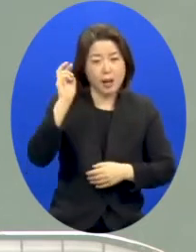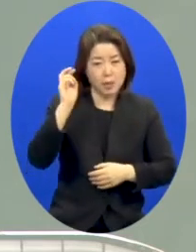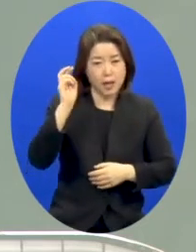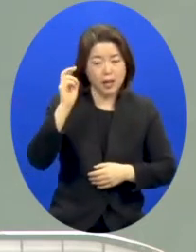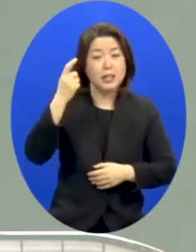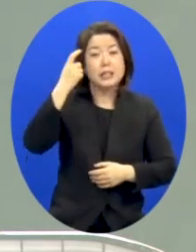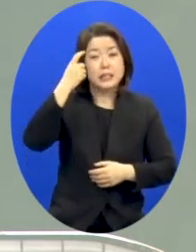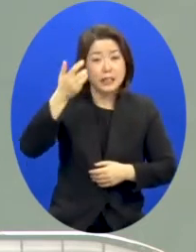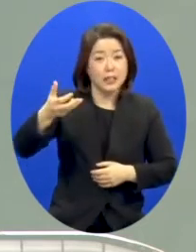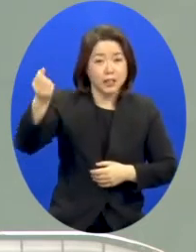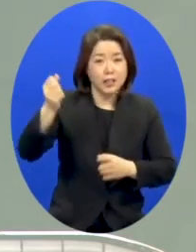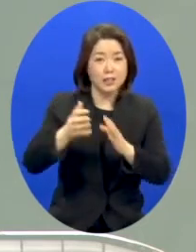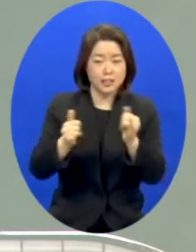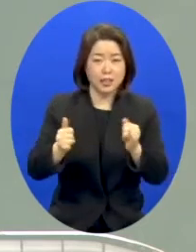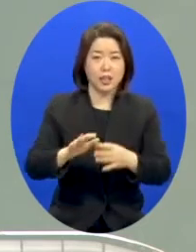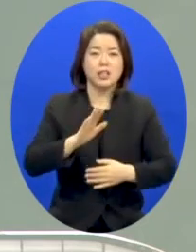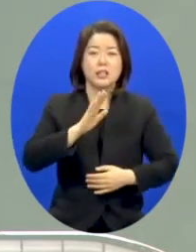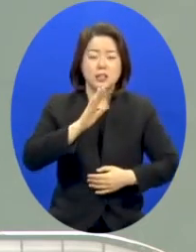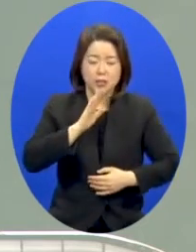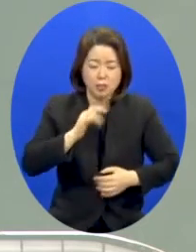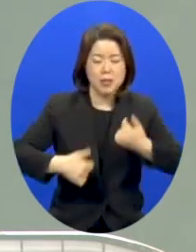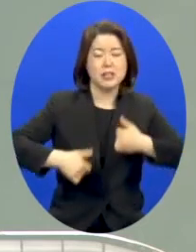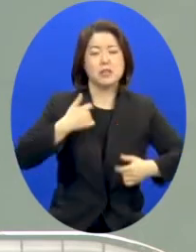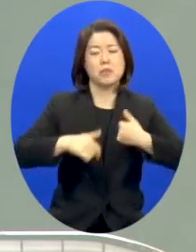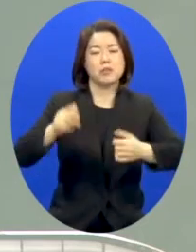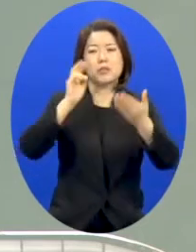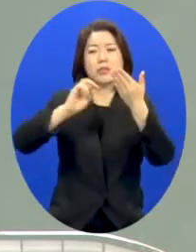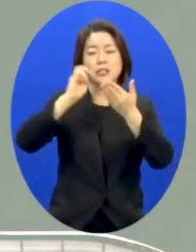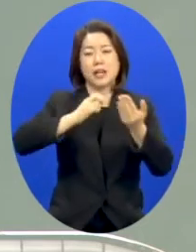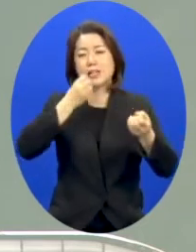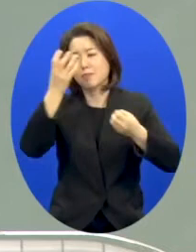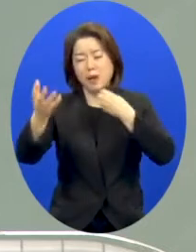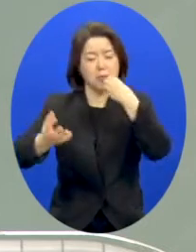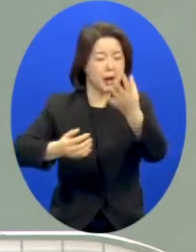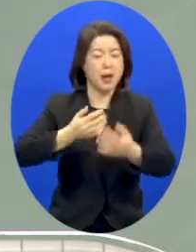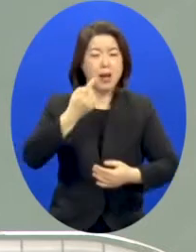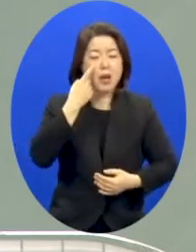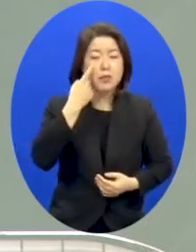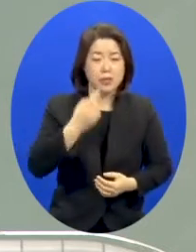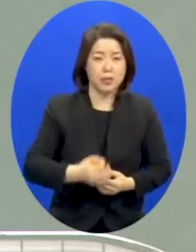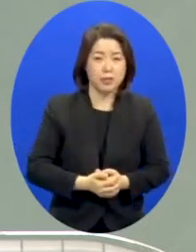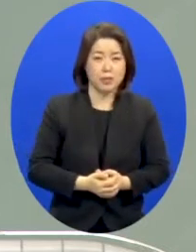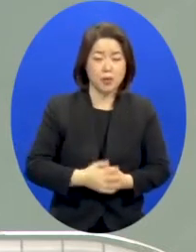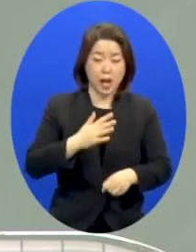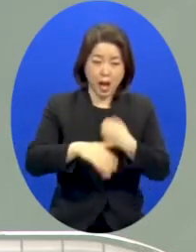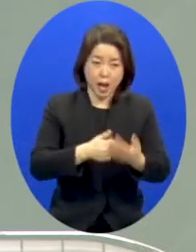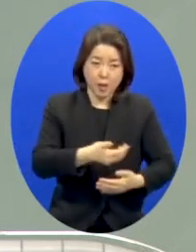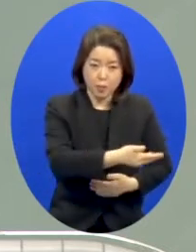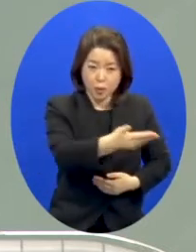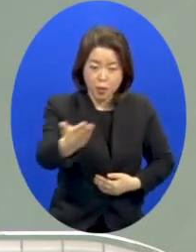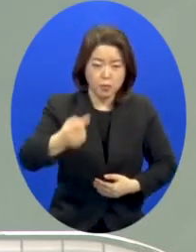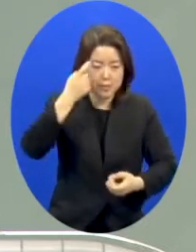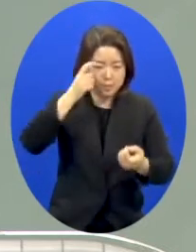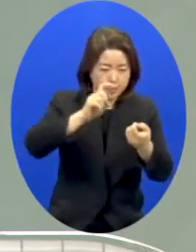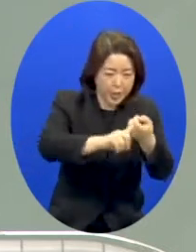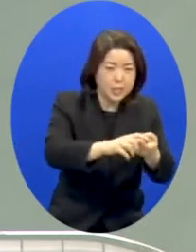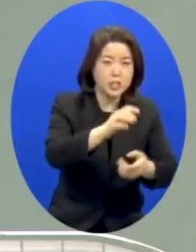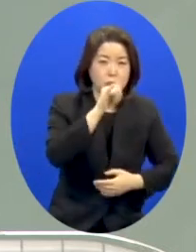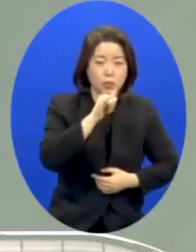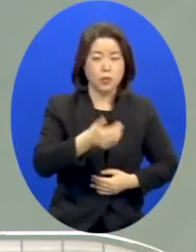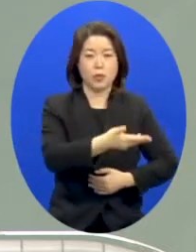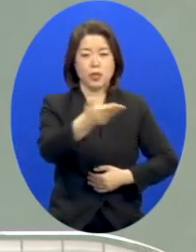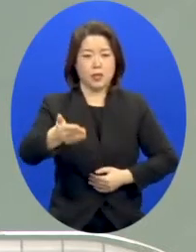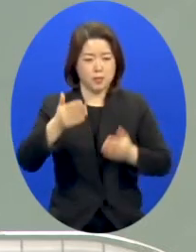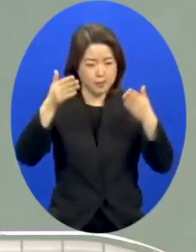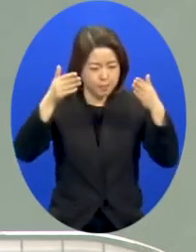생각하시는 분들 정말 기뻐서 찬양 하시기 바람 하나님이 여러분들을 이렇게 관심이 있으시고 여러분을